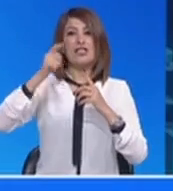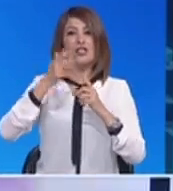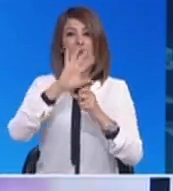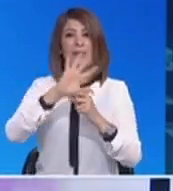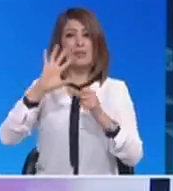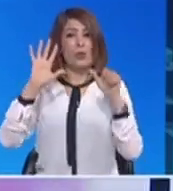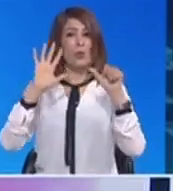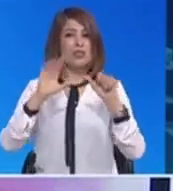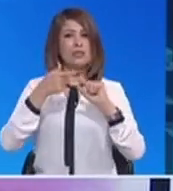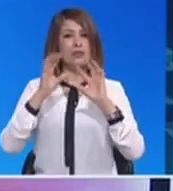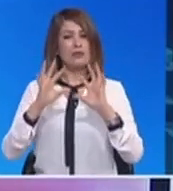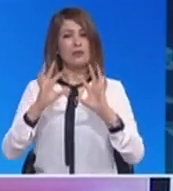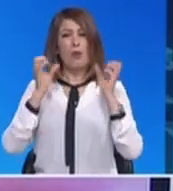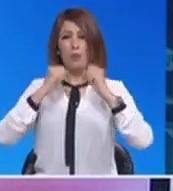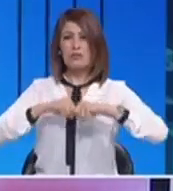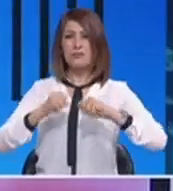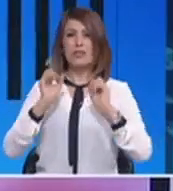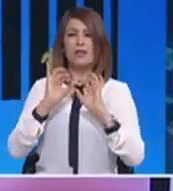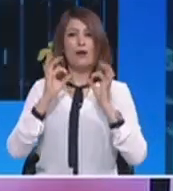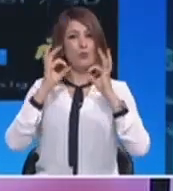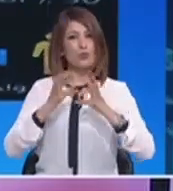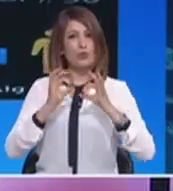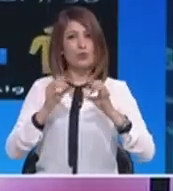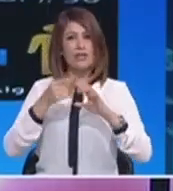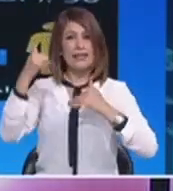يشتغل معنا اي حاجه حساب